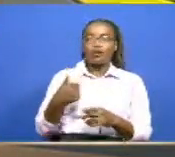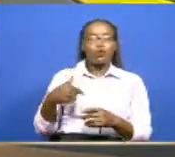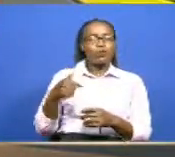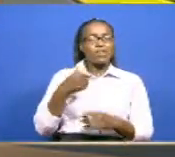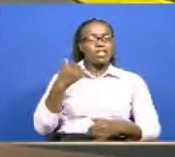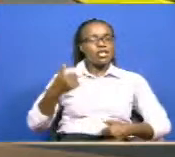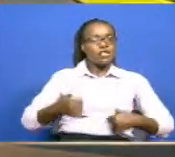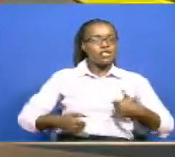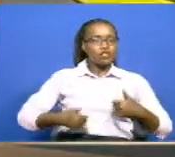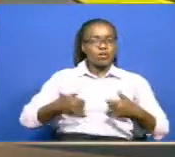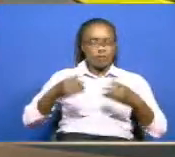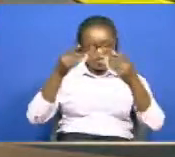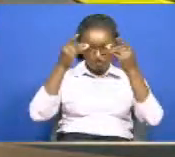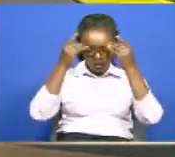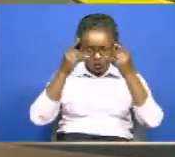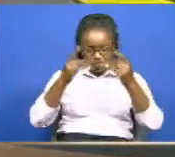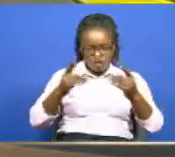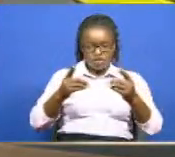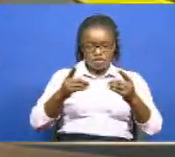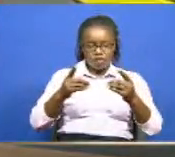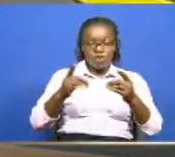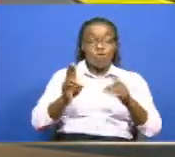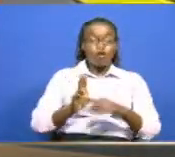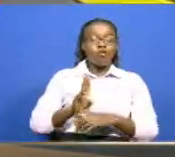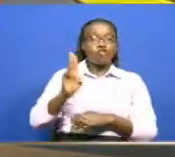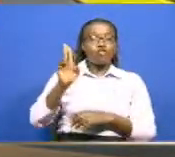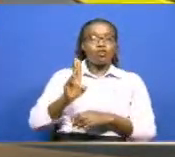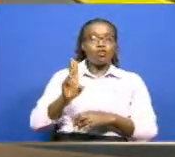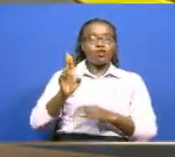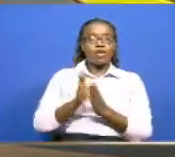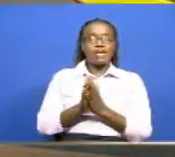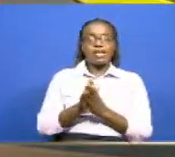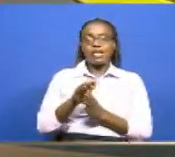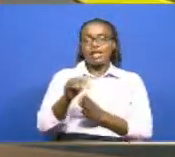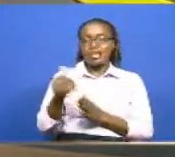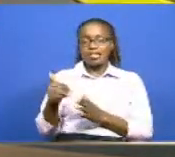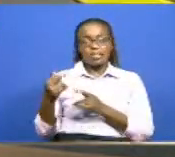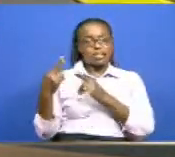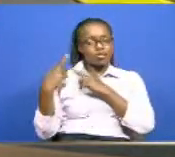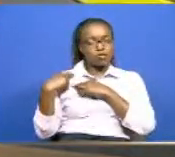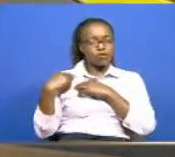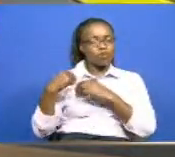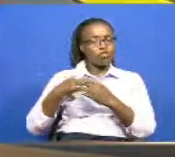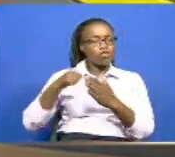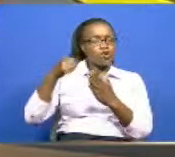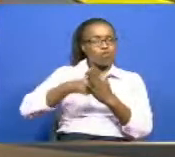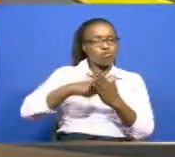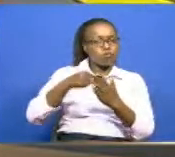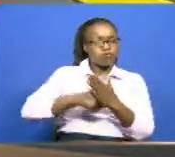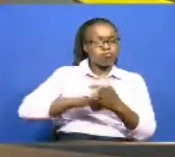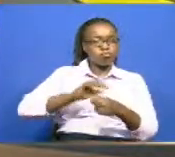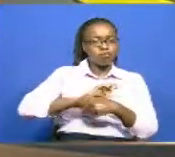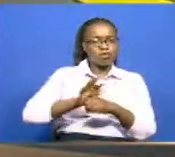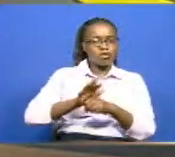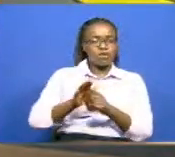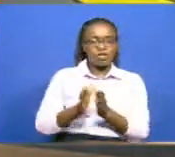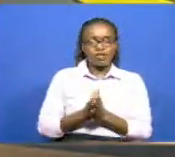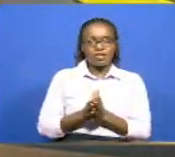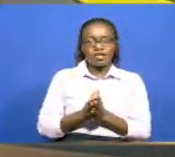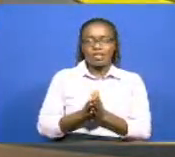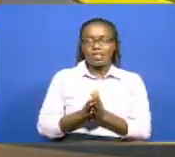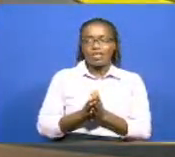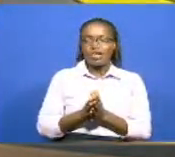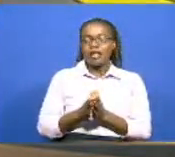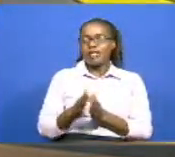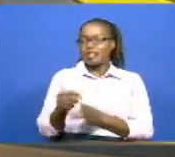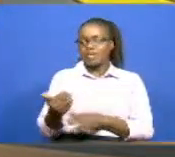tunafurahia uamuzi wa Rais Uhuru Kenyatta pamoja na wale ambao wanasimamia vita dhidi ya COVID-19. Esther Kioko pamoja na